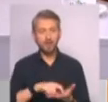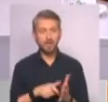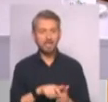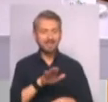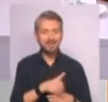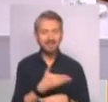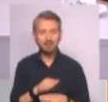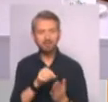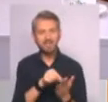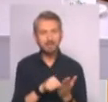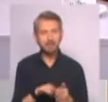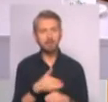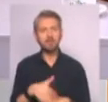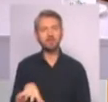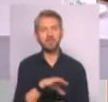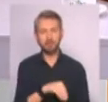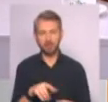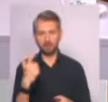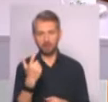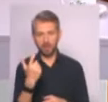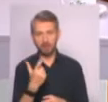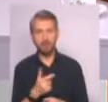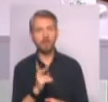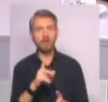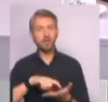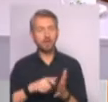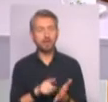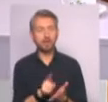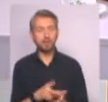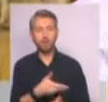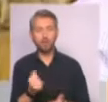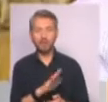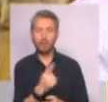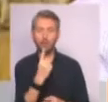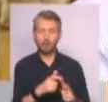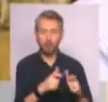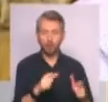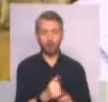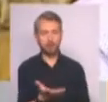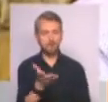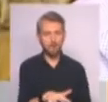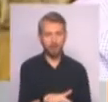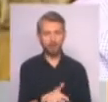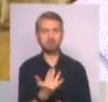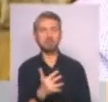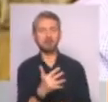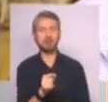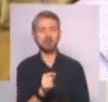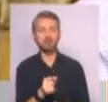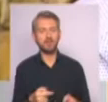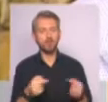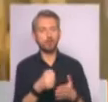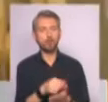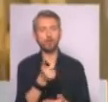всіма співвласниками. В квартиру має тоді приходити не один рахунок, а приходити там 5 рахунків чи стільки цих рахунків, відповідно. Як